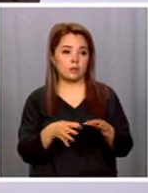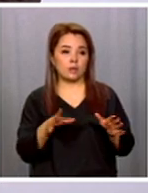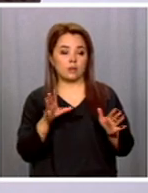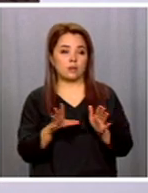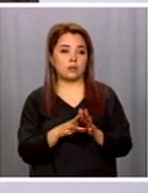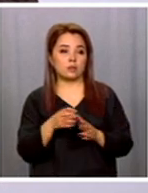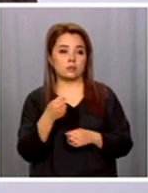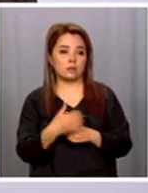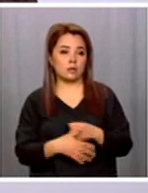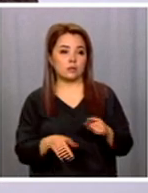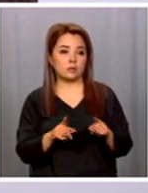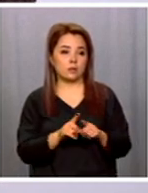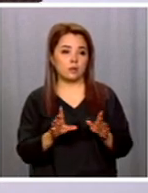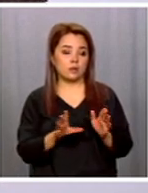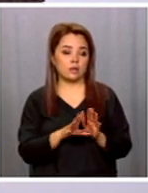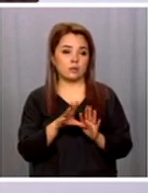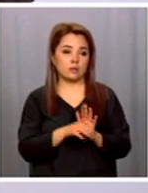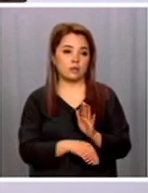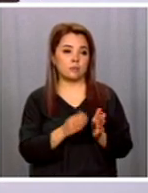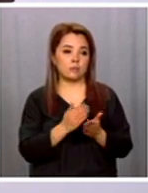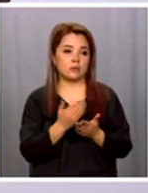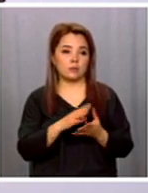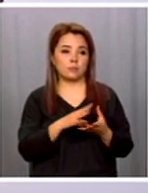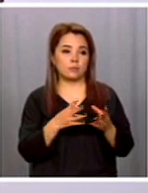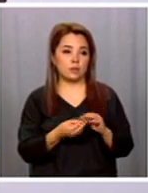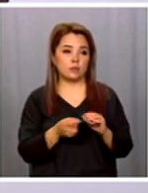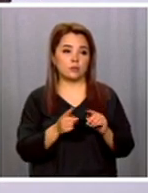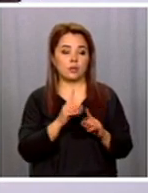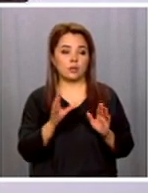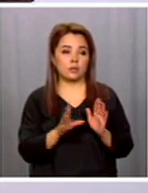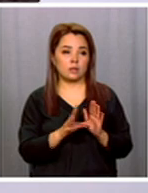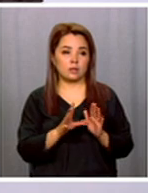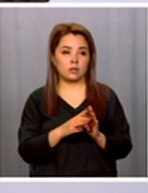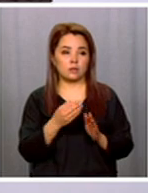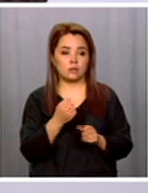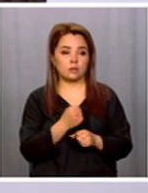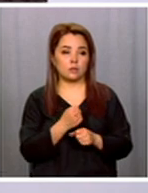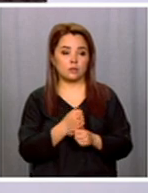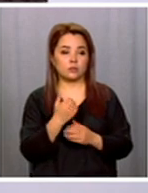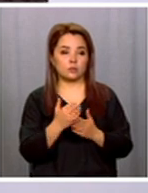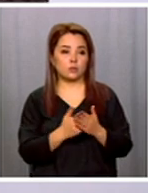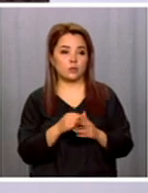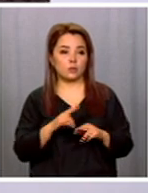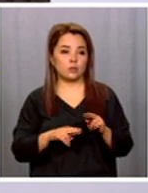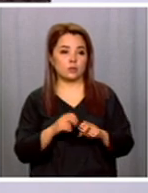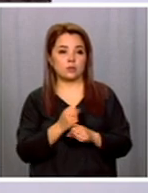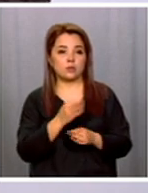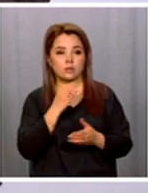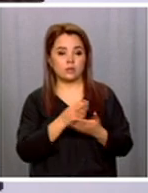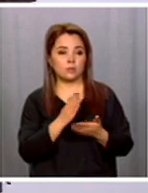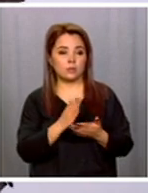станциялары енеді екен. Олар бірігіп, жалпы электр энергетикалық жүйені құрады.